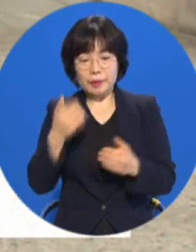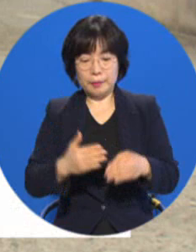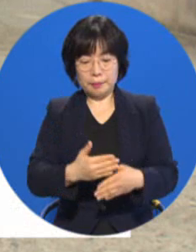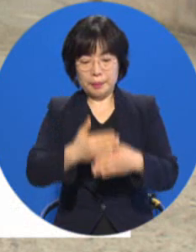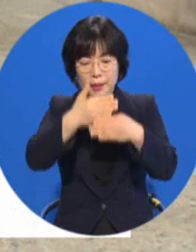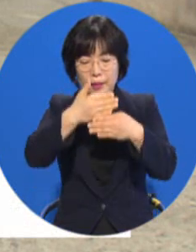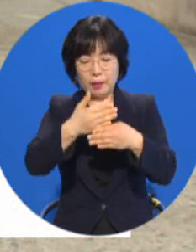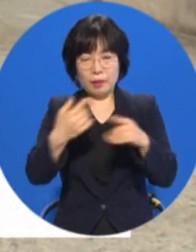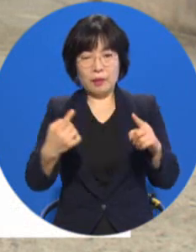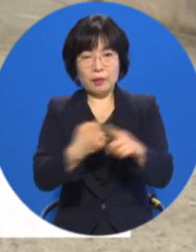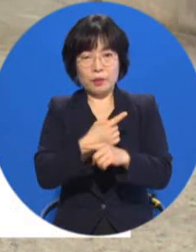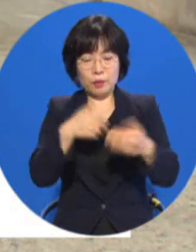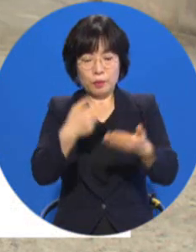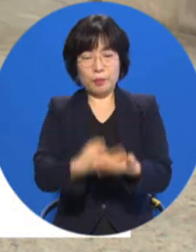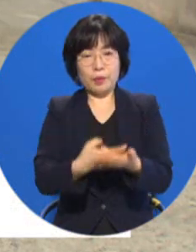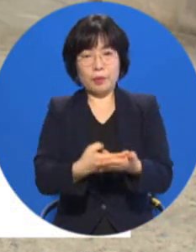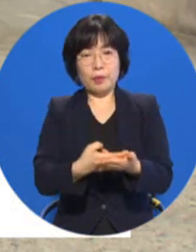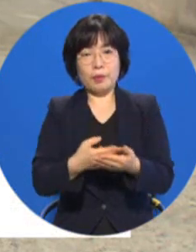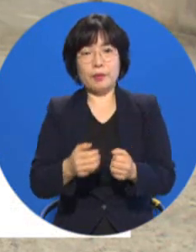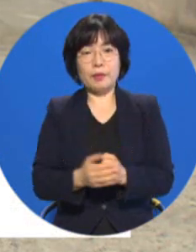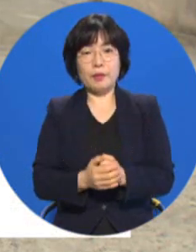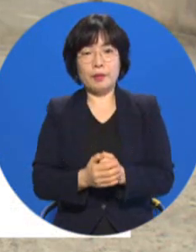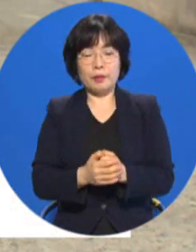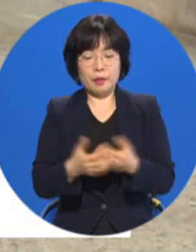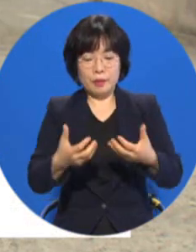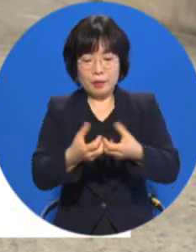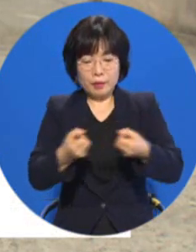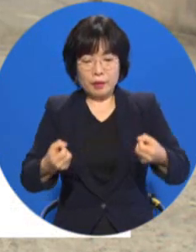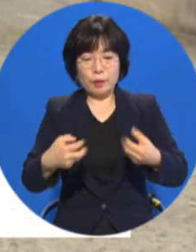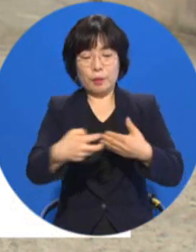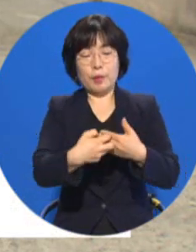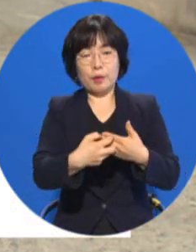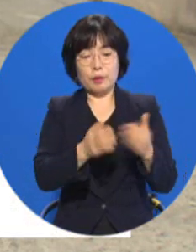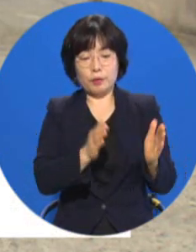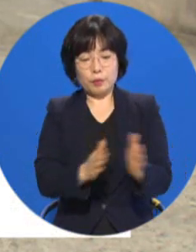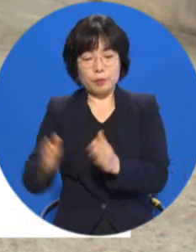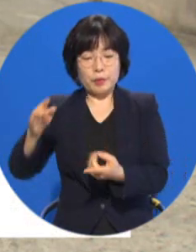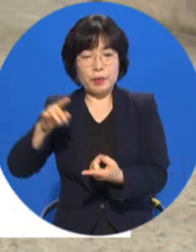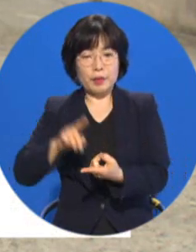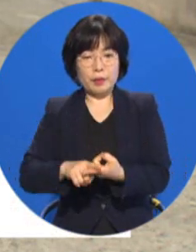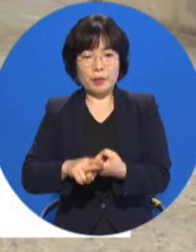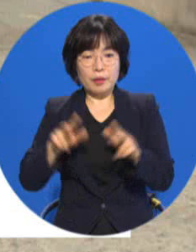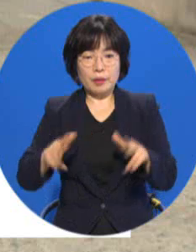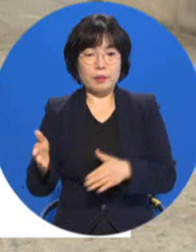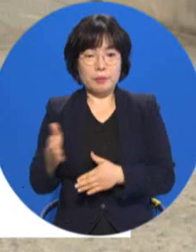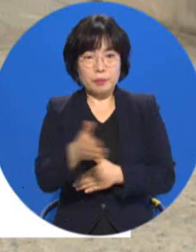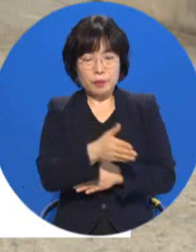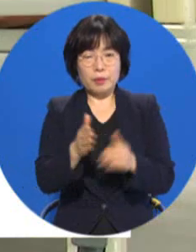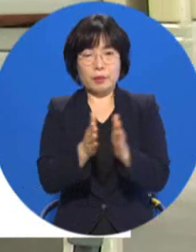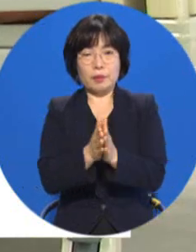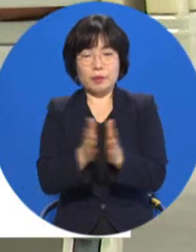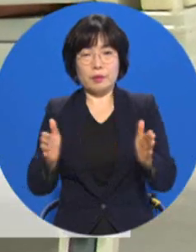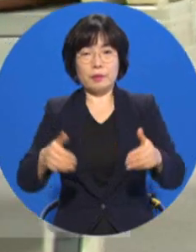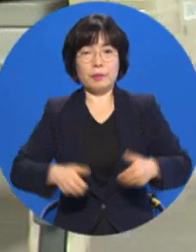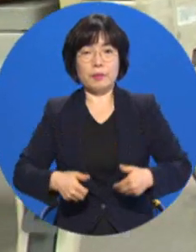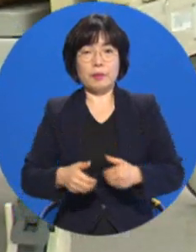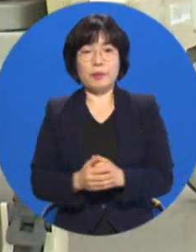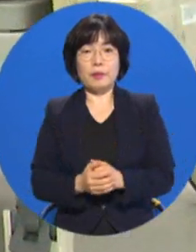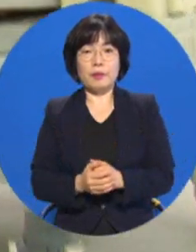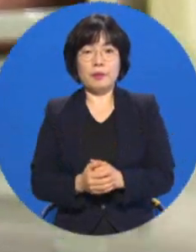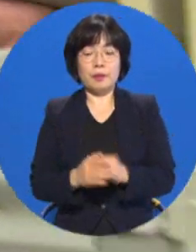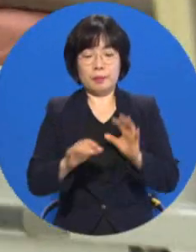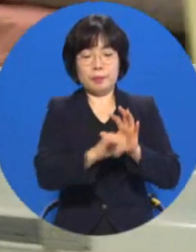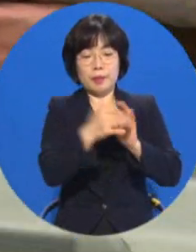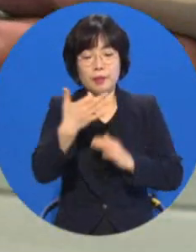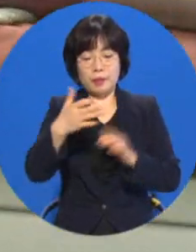음압 병상 그리고 격리 병상의 준비 과정을 지금부터 준비해야 된다.